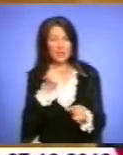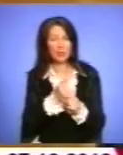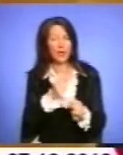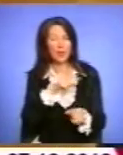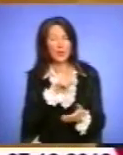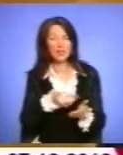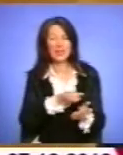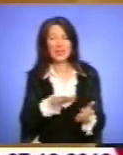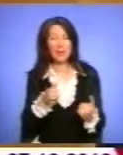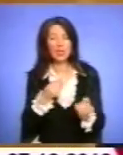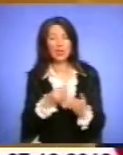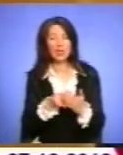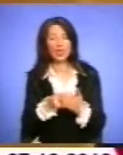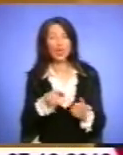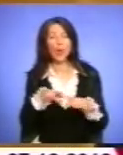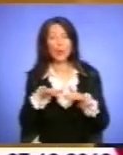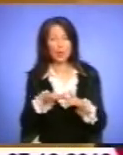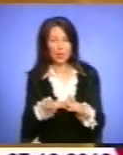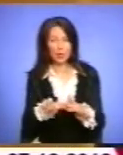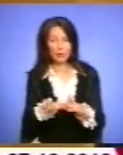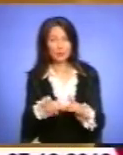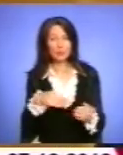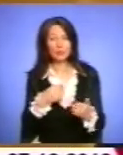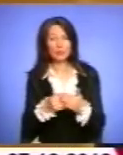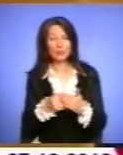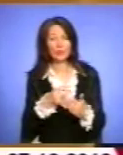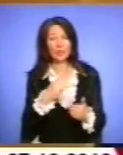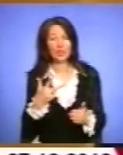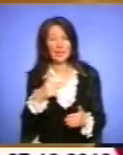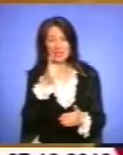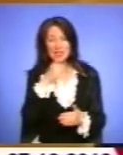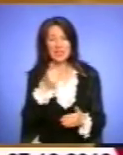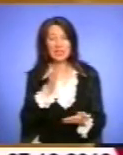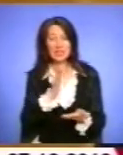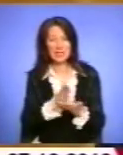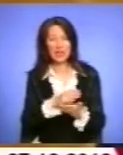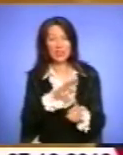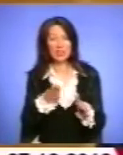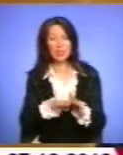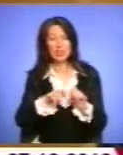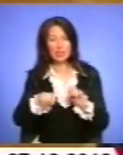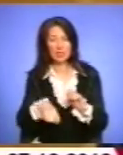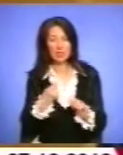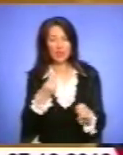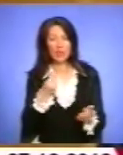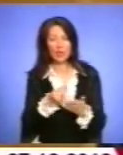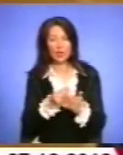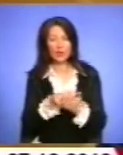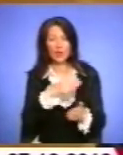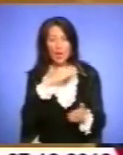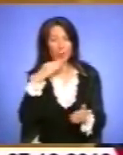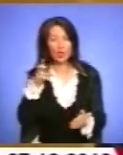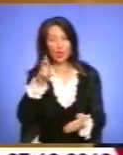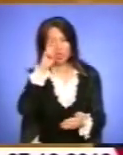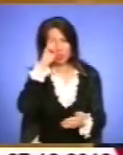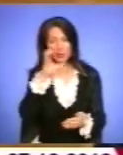Неприйняття бюджетного процесу, бюджет на 2013 рік ставить під зрив фінансування багатьох